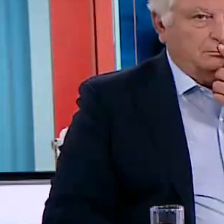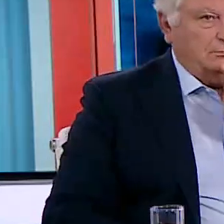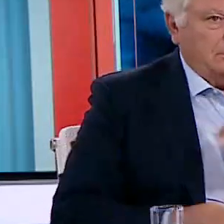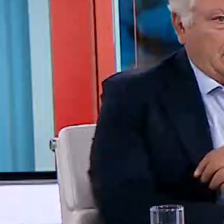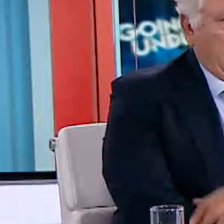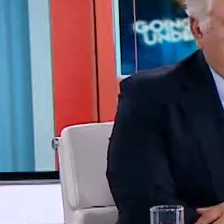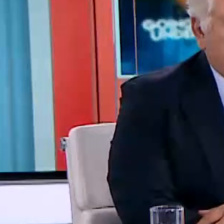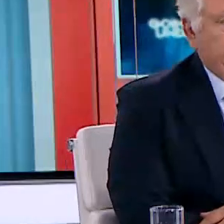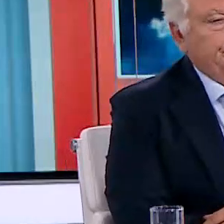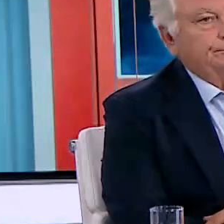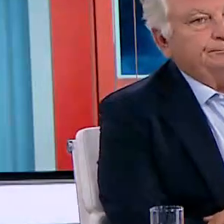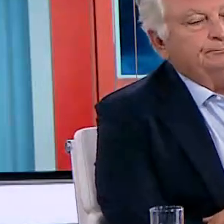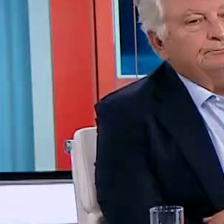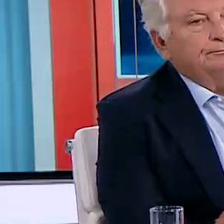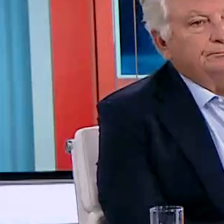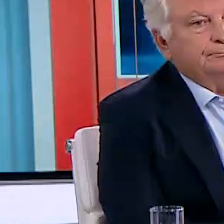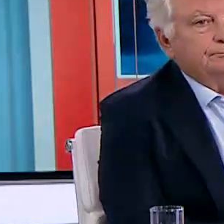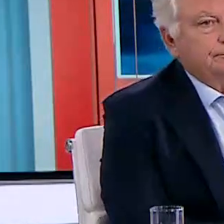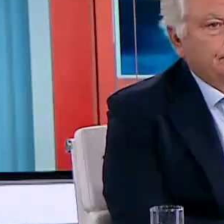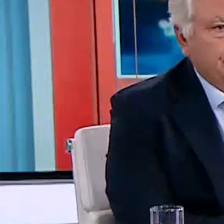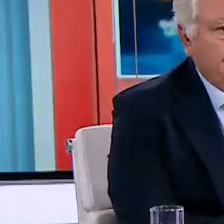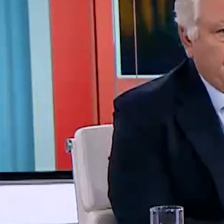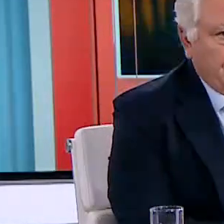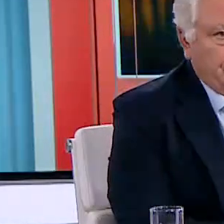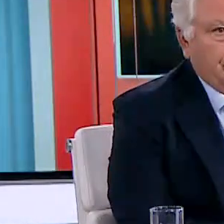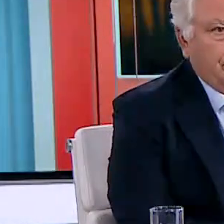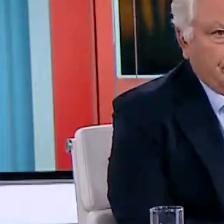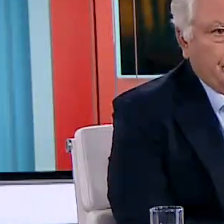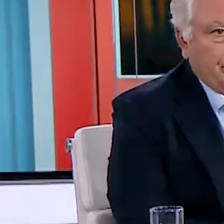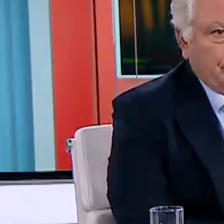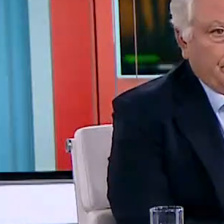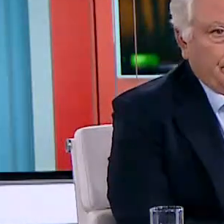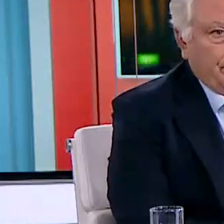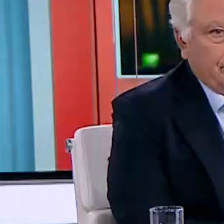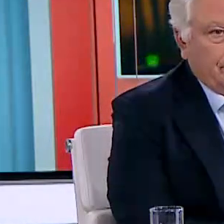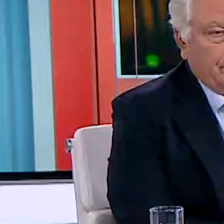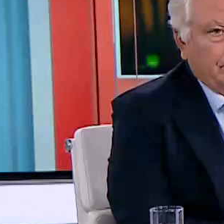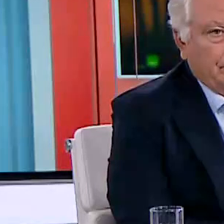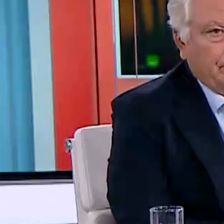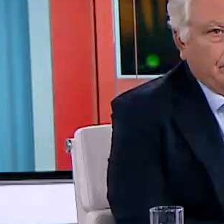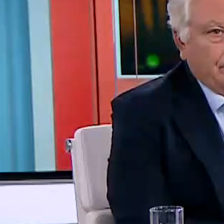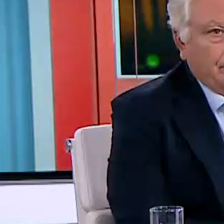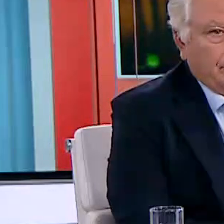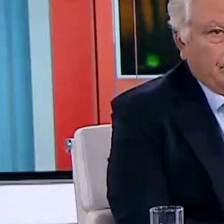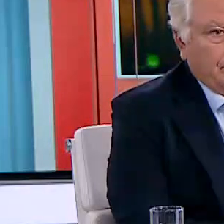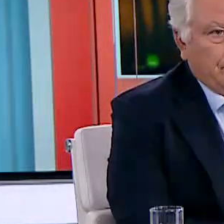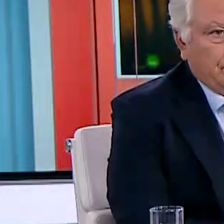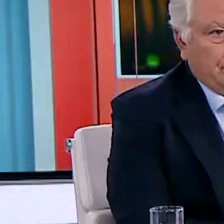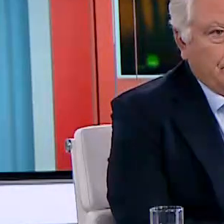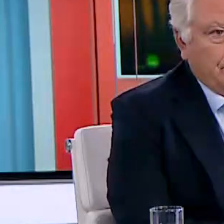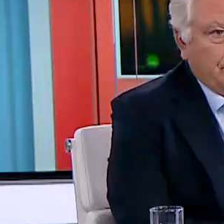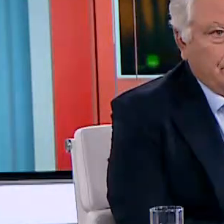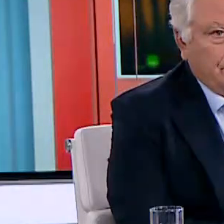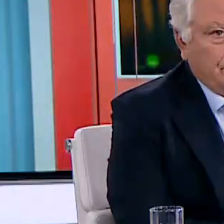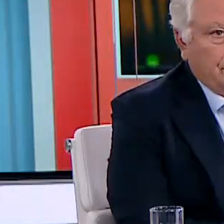είναι αυτή η θεσμικά αρμόδια να αποφασίσει για το τι μέλη γενέστη σχετικά με τη δικογραφία που έχει έρθει και όχι η κυβέρνηση. Για το λόγο αυτό δεν θα